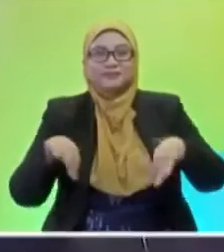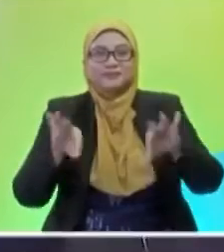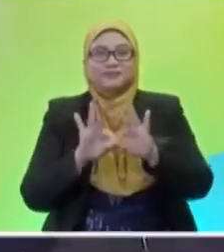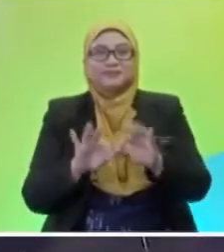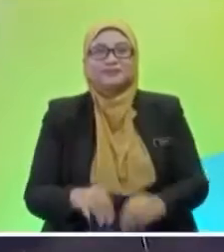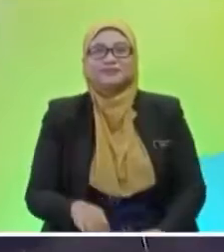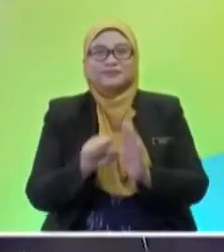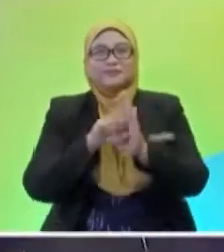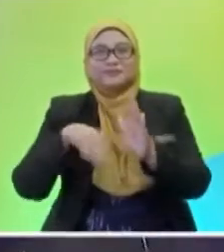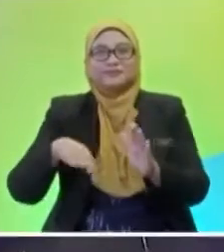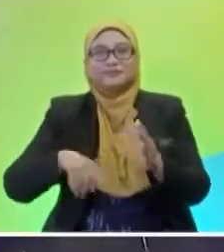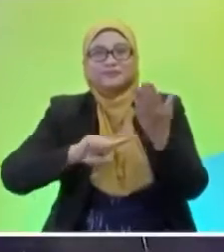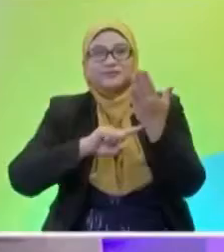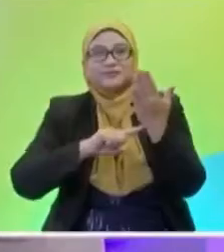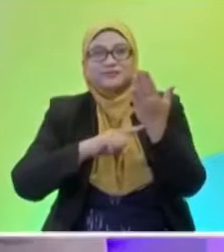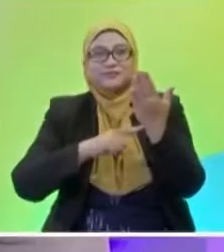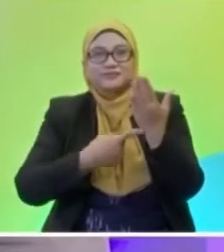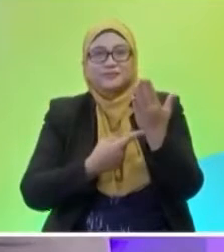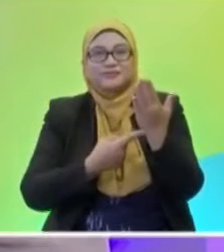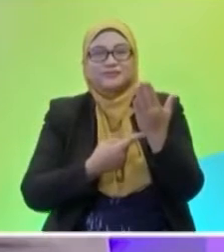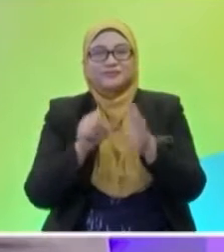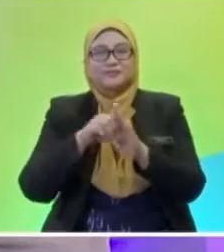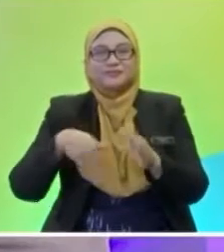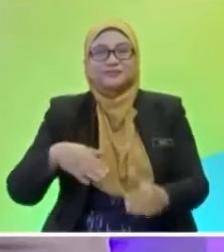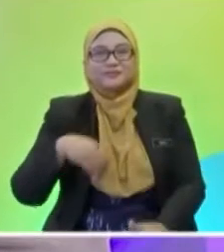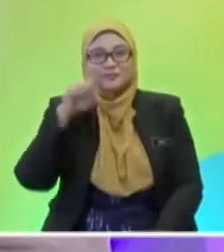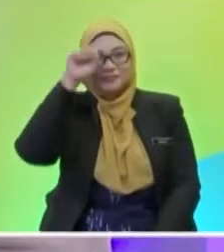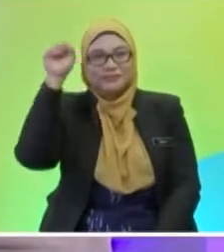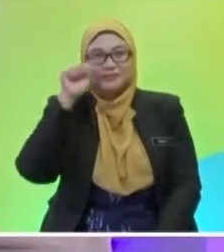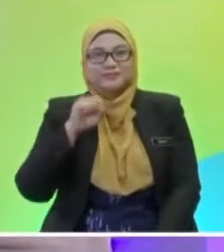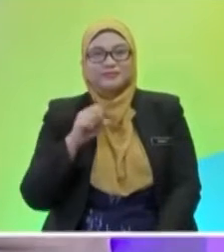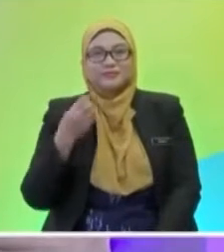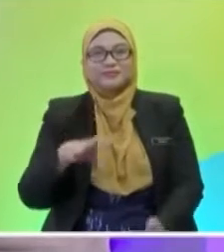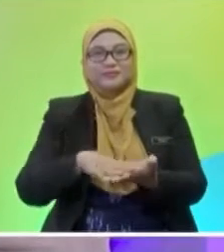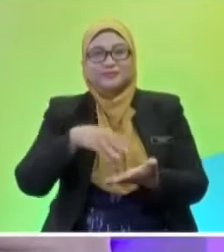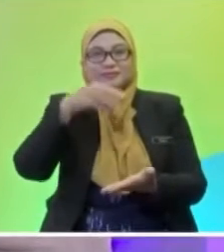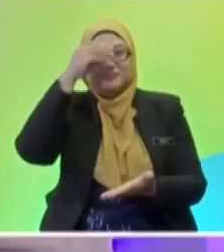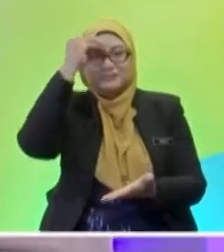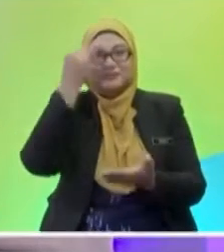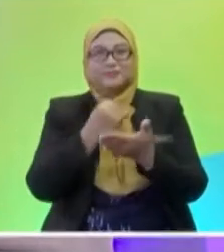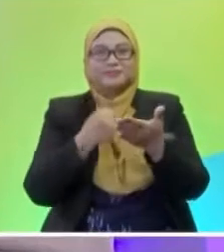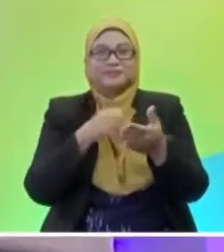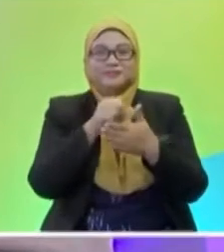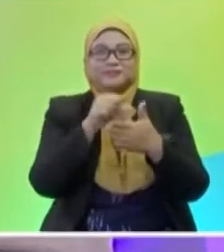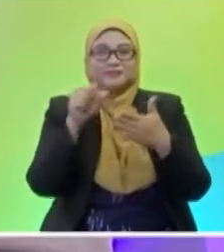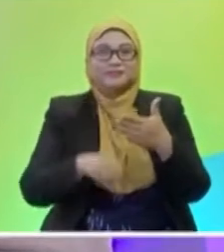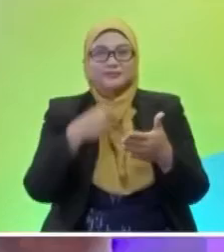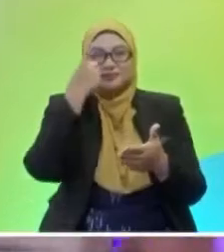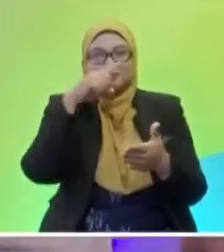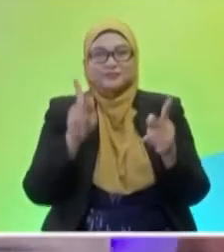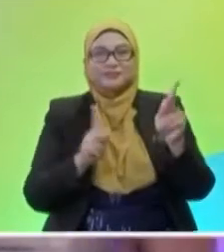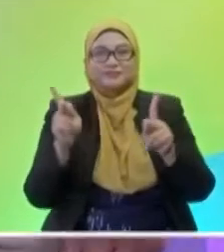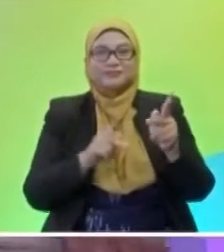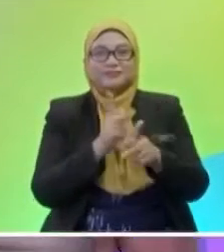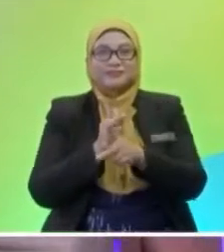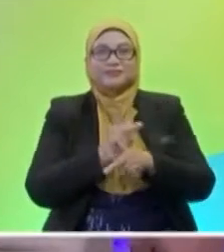kita mulakan, jadi sebelum ni Syafiqah dah belajar lakaran akhir untuk kereta kawalan jauh. Jadi